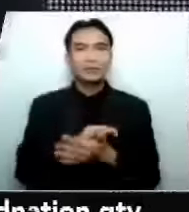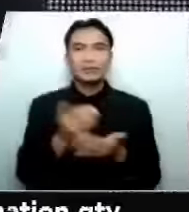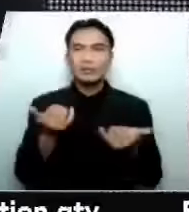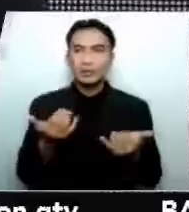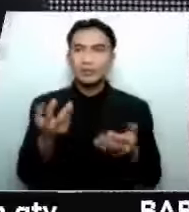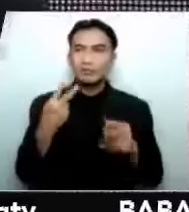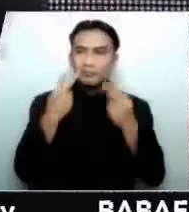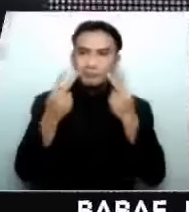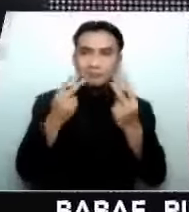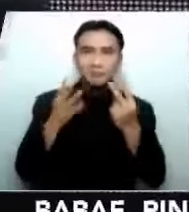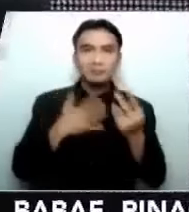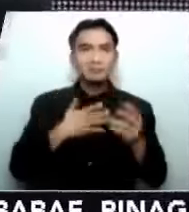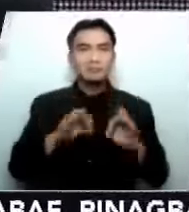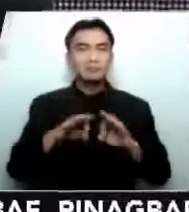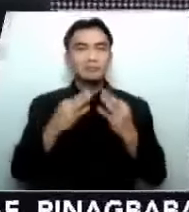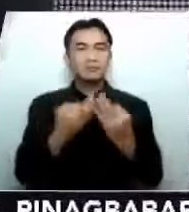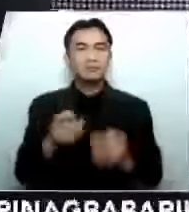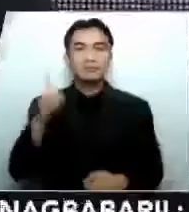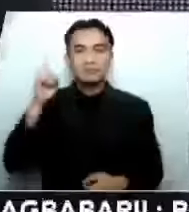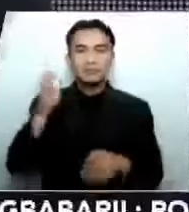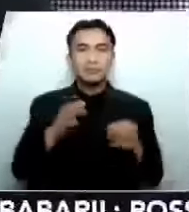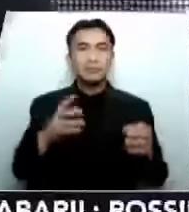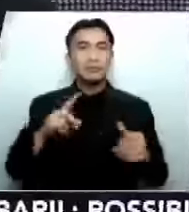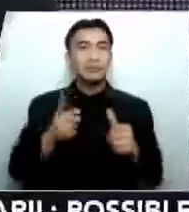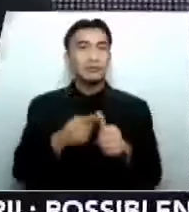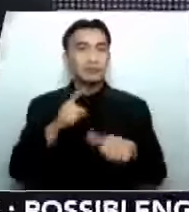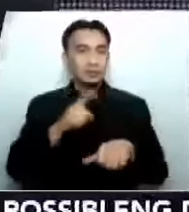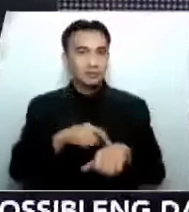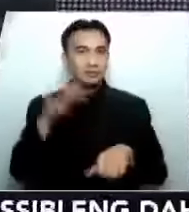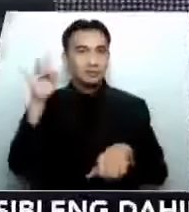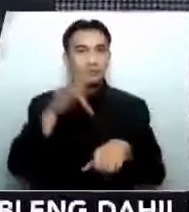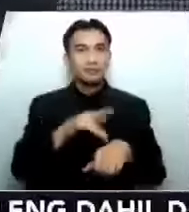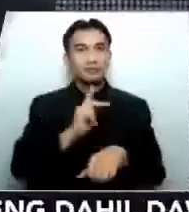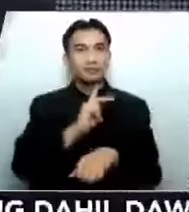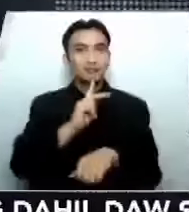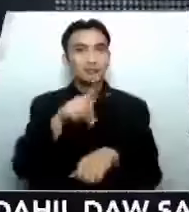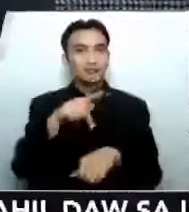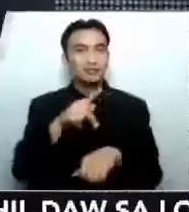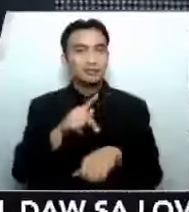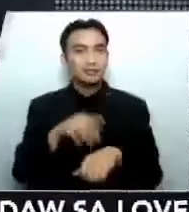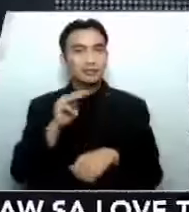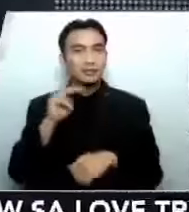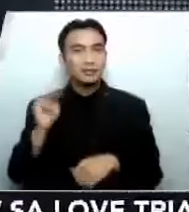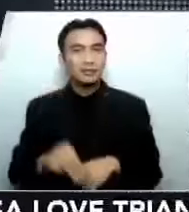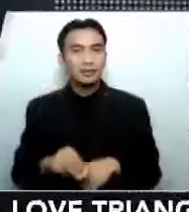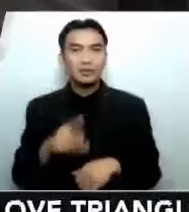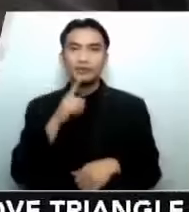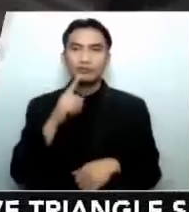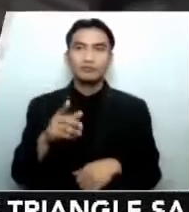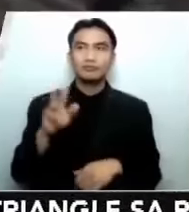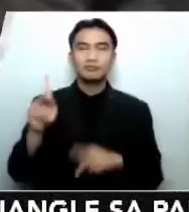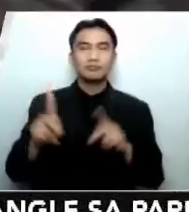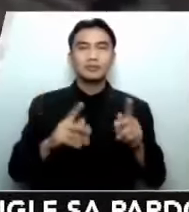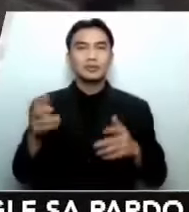really exciting. This is my first time in Manila, and everyone's been very welcoming. And